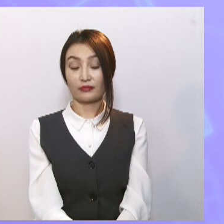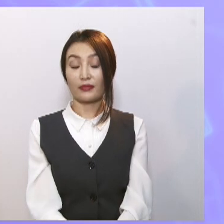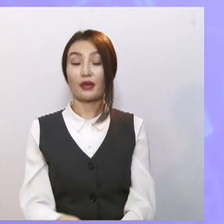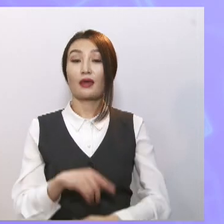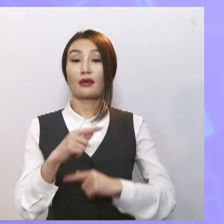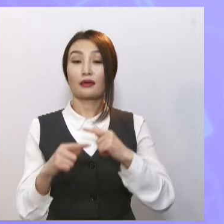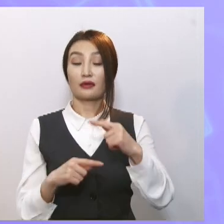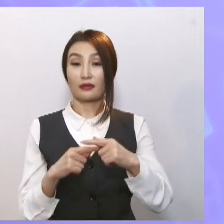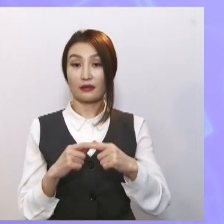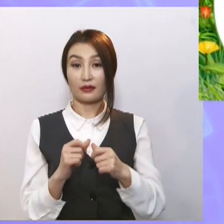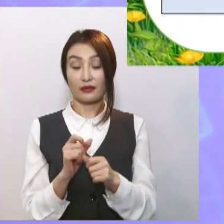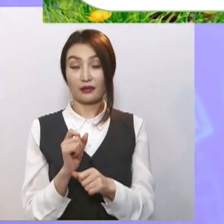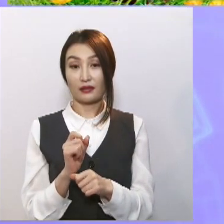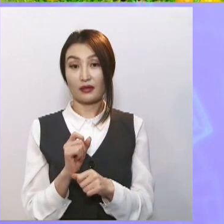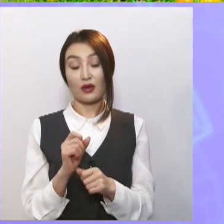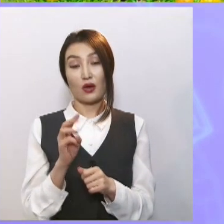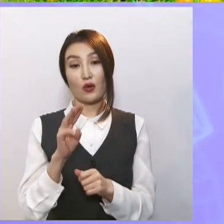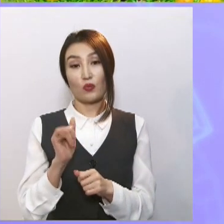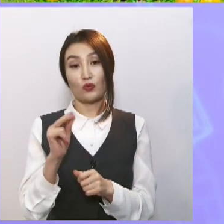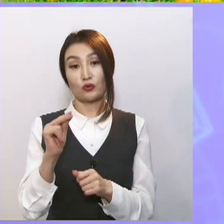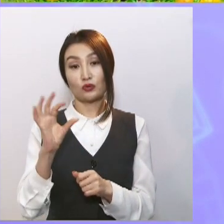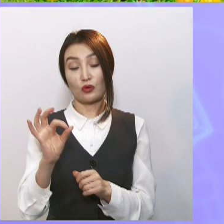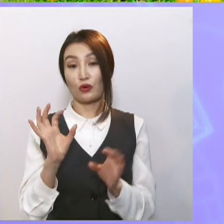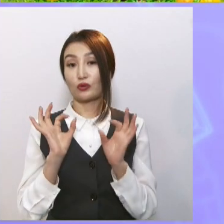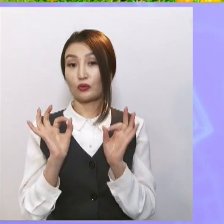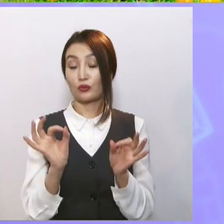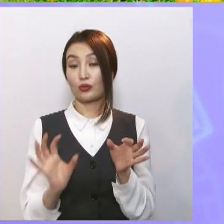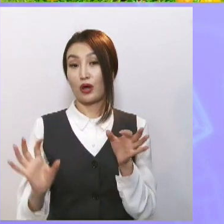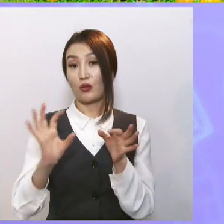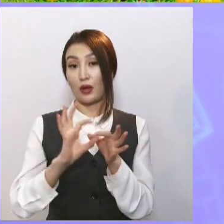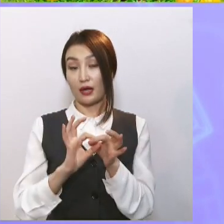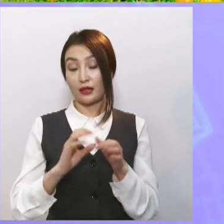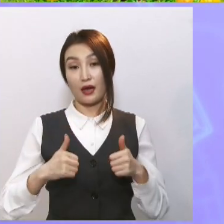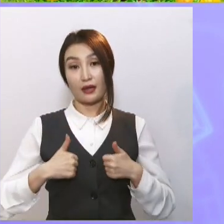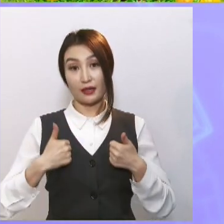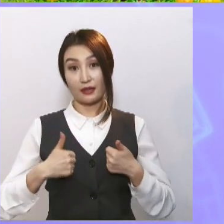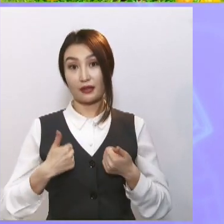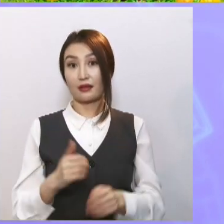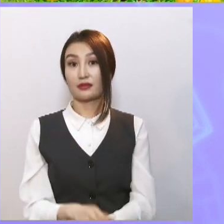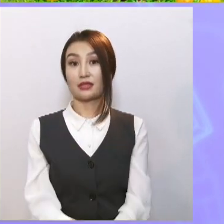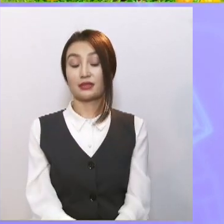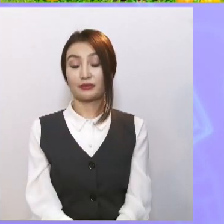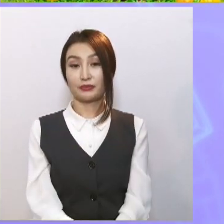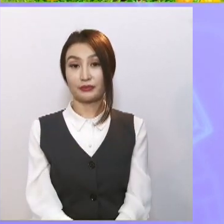Кийинки кадамыбызда мүчөлөрдү туура улаганга аракет кылабыз.